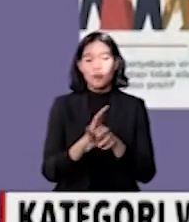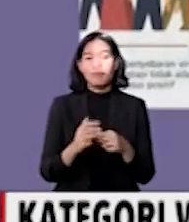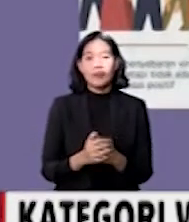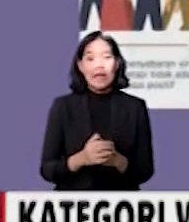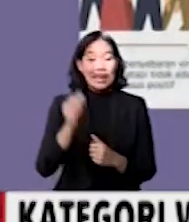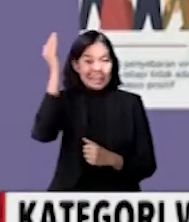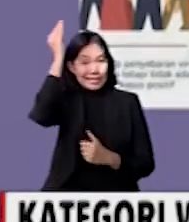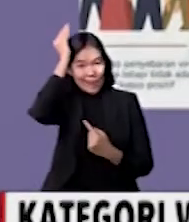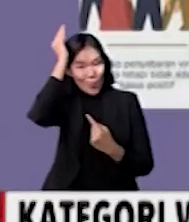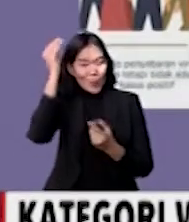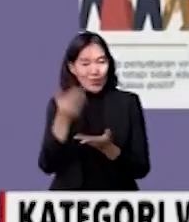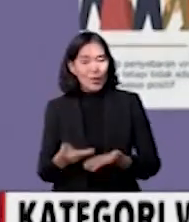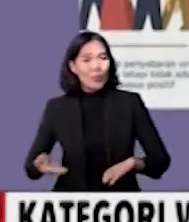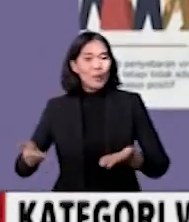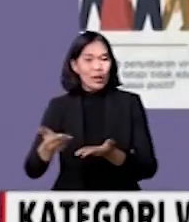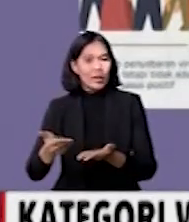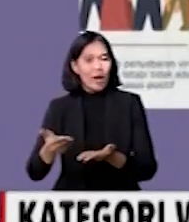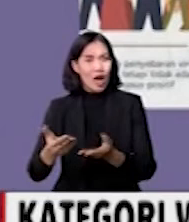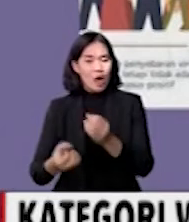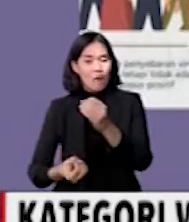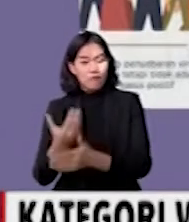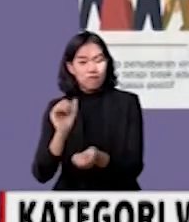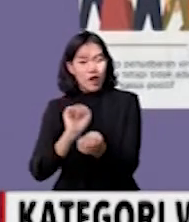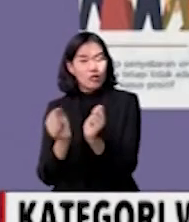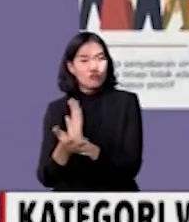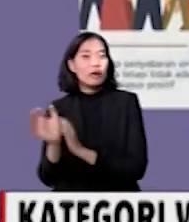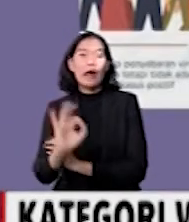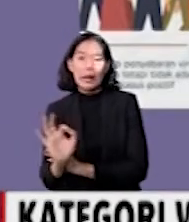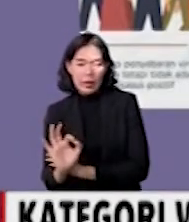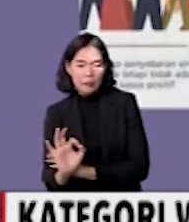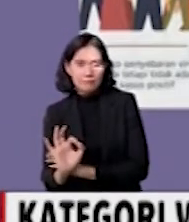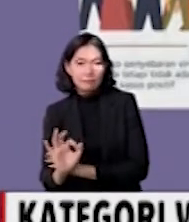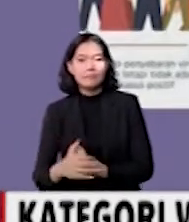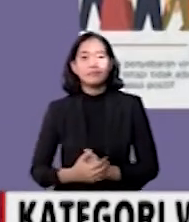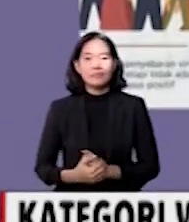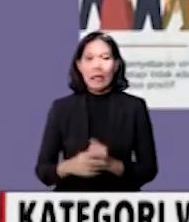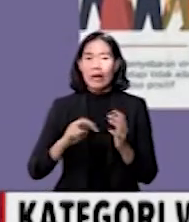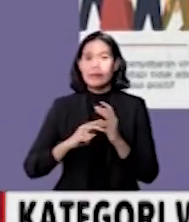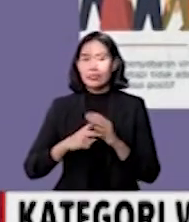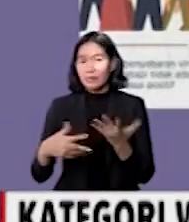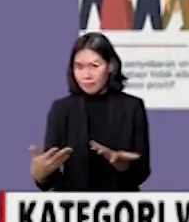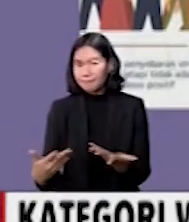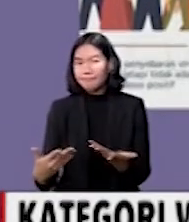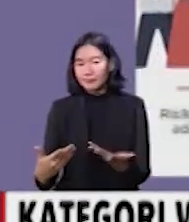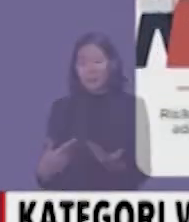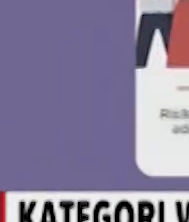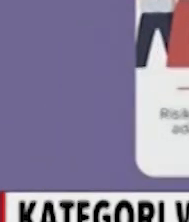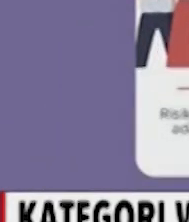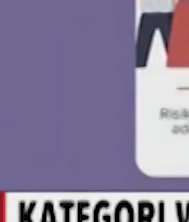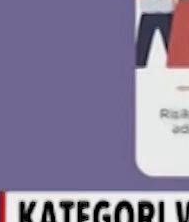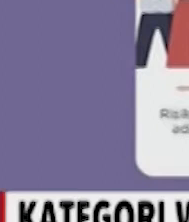warna hijau adalah wilayah administrasi yang tidak terdampak atau tidak ada kasus baru berarti pemimpin